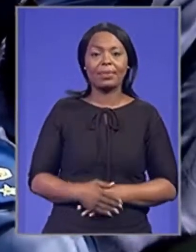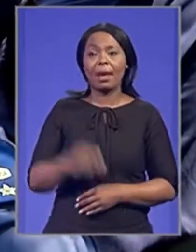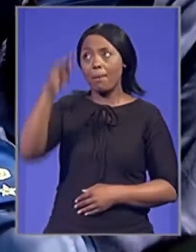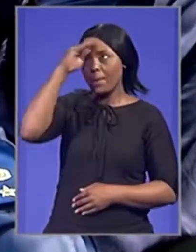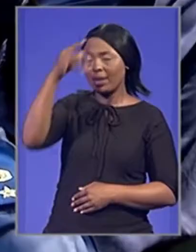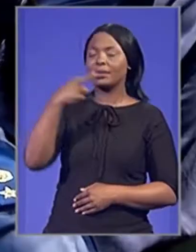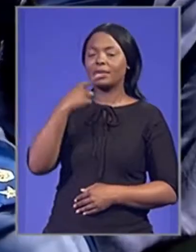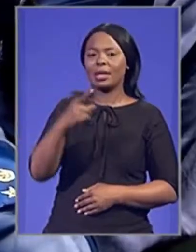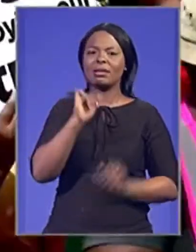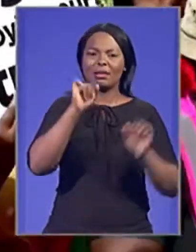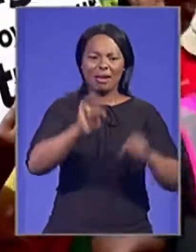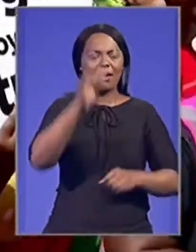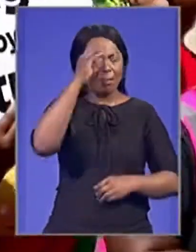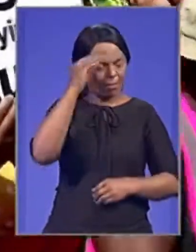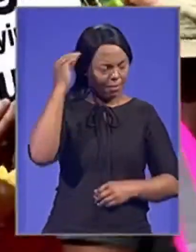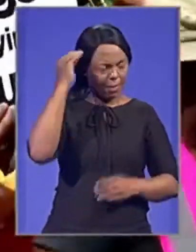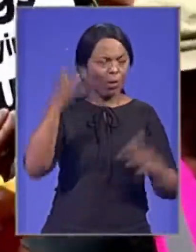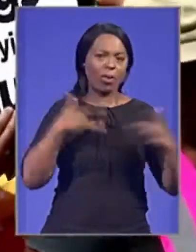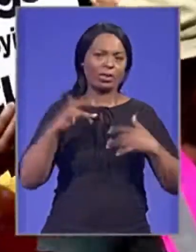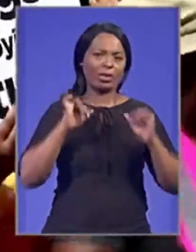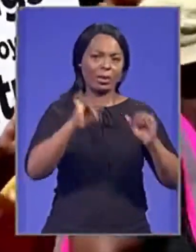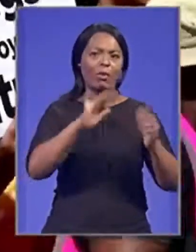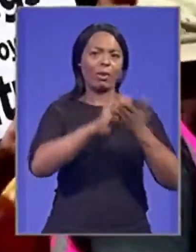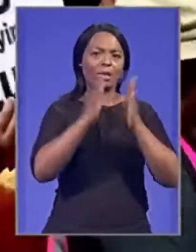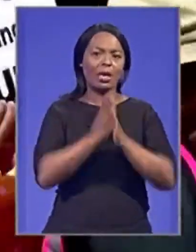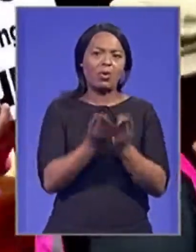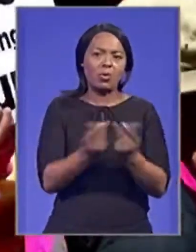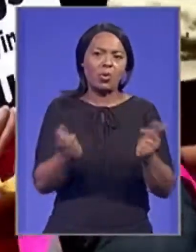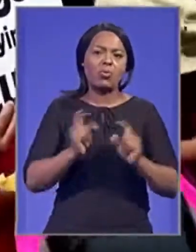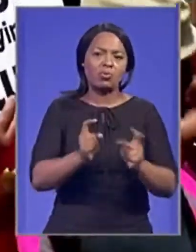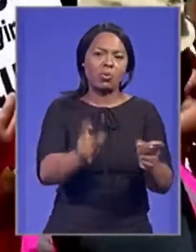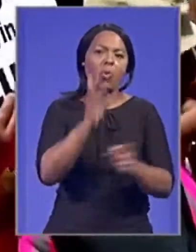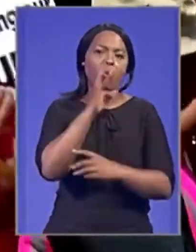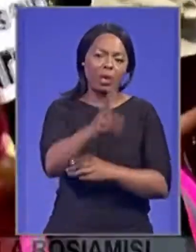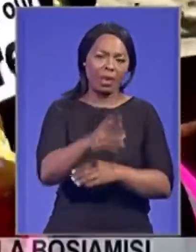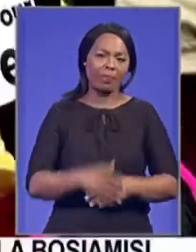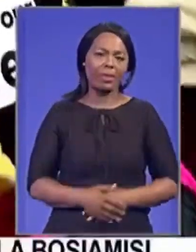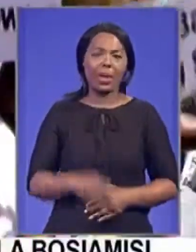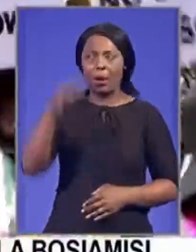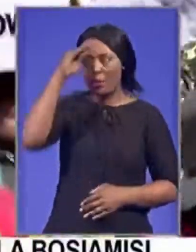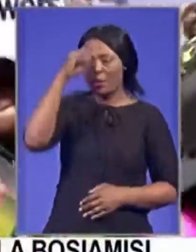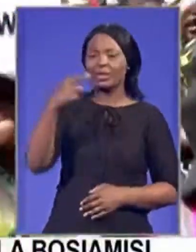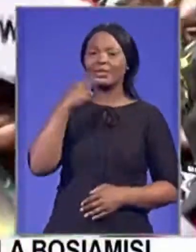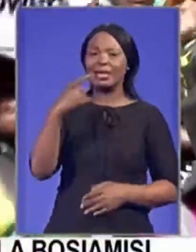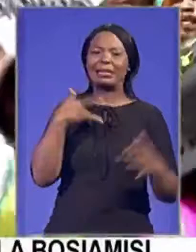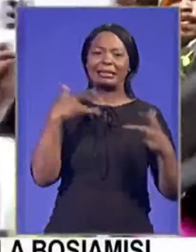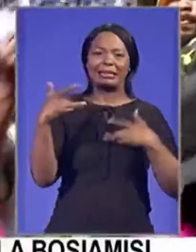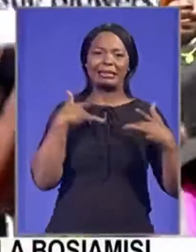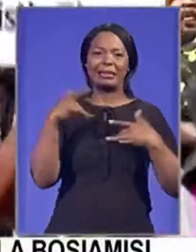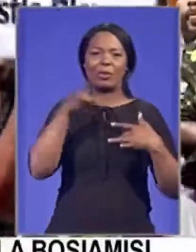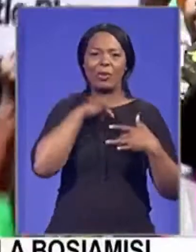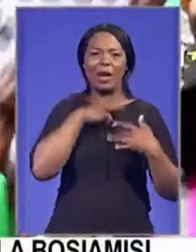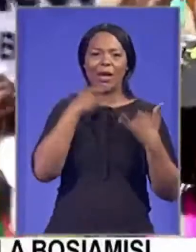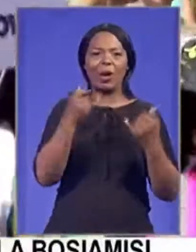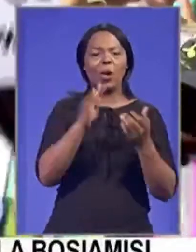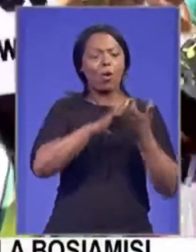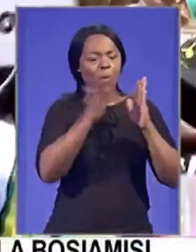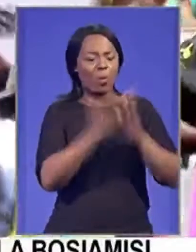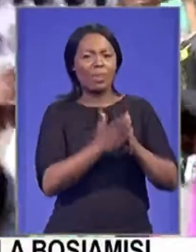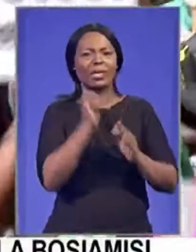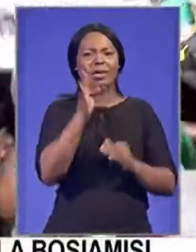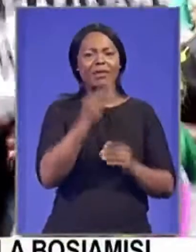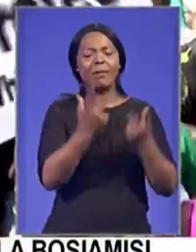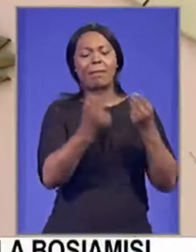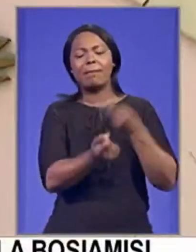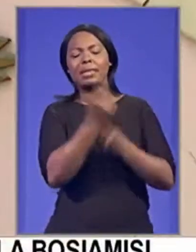a badudi a kwa gala gomme a hloka tharabollo ya kapejana mapodisa a re ba sonya gape ke ditiragalo tsa go itšeela molao matsogong